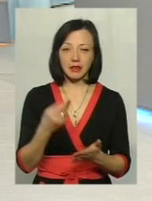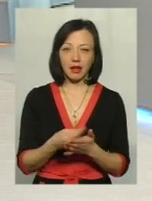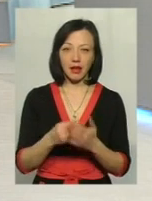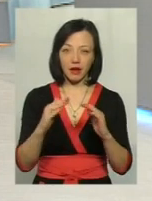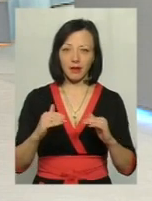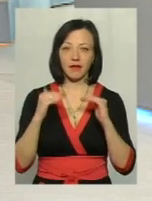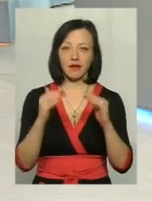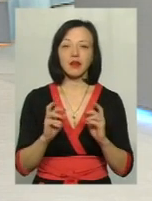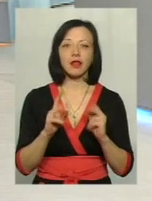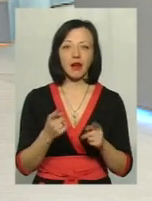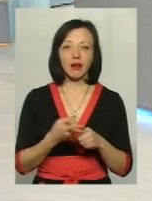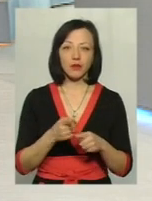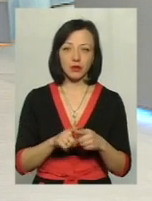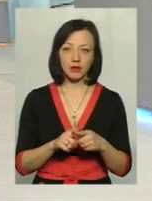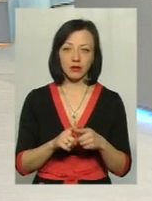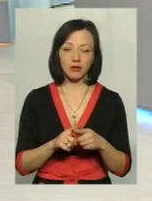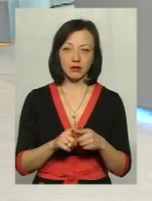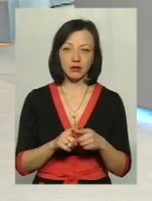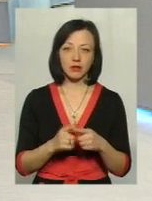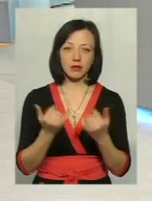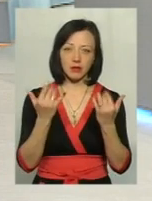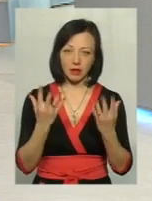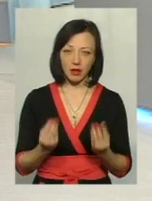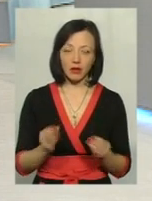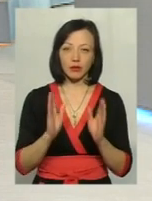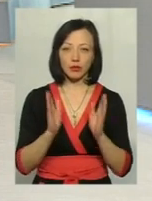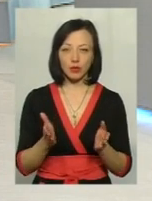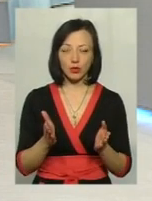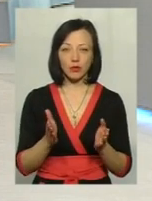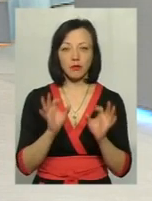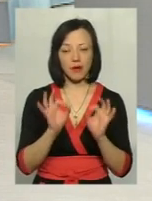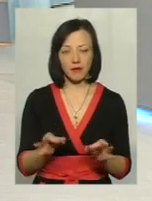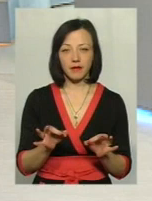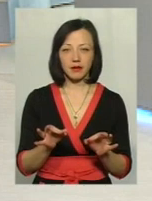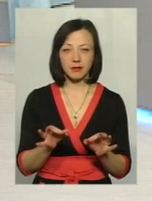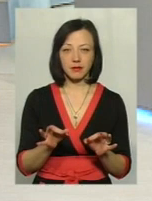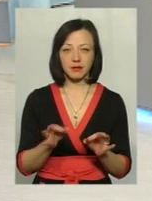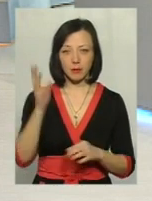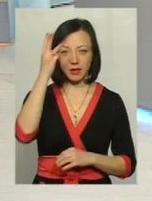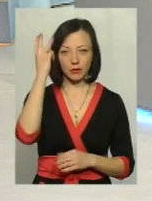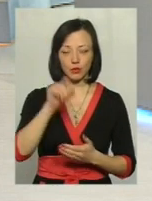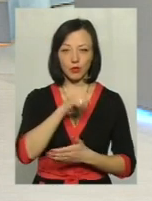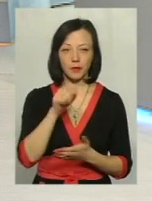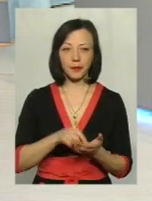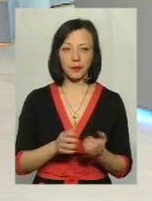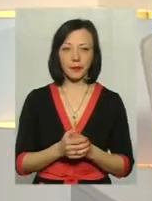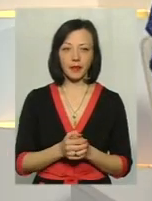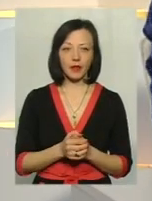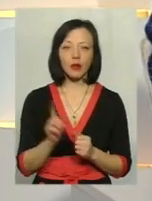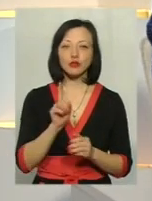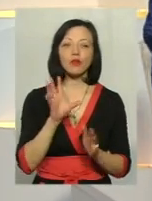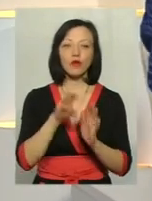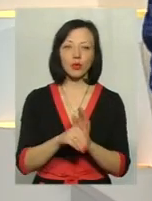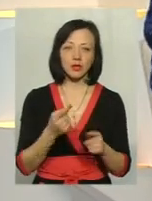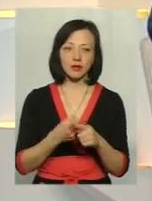і наскільки вони на сьогоднішній день будуть економічно обґрунтованими в обласному центрі? Я... І що входить в той